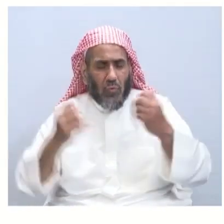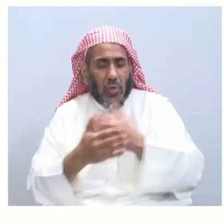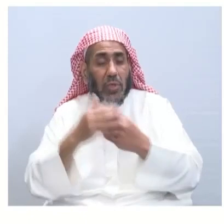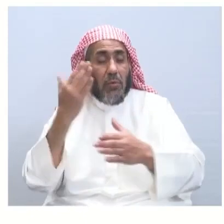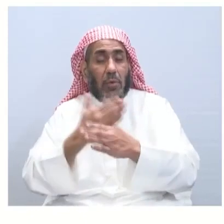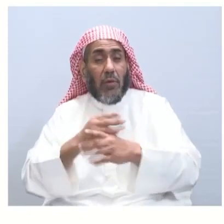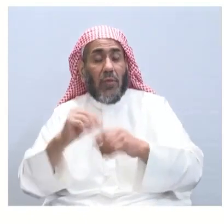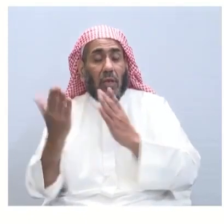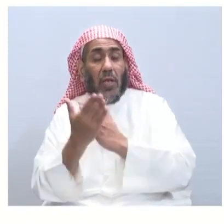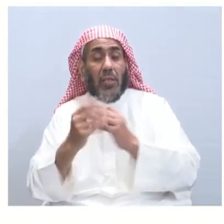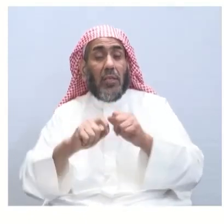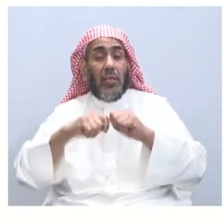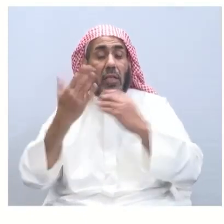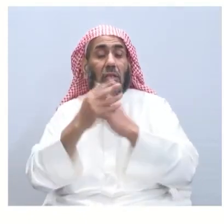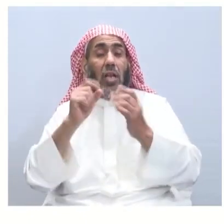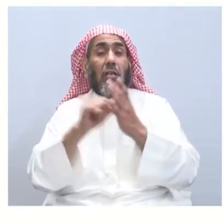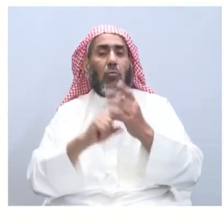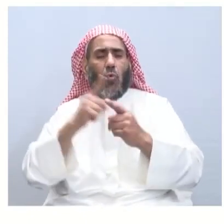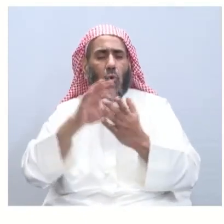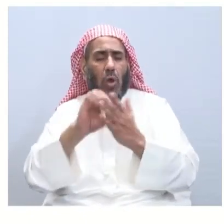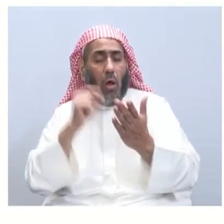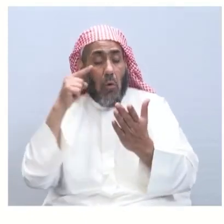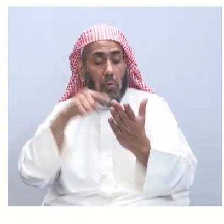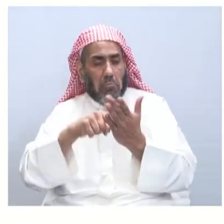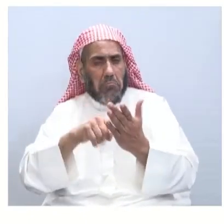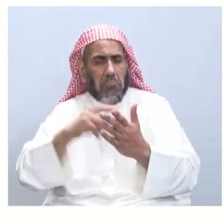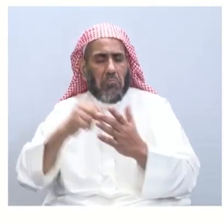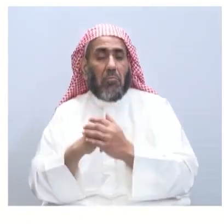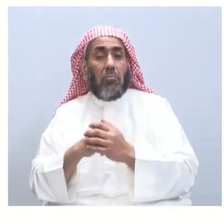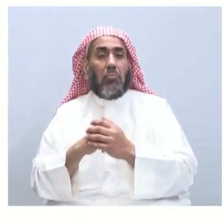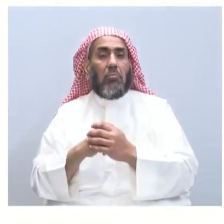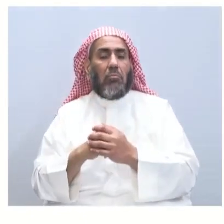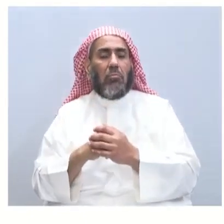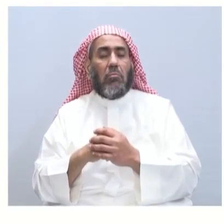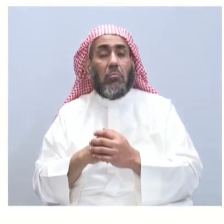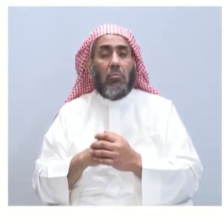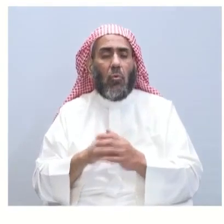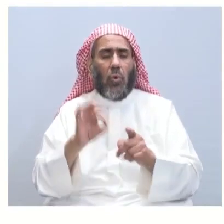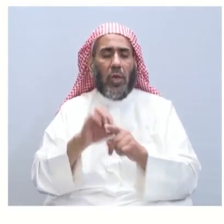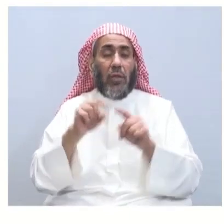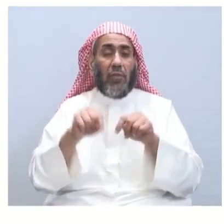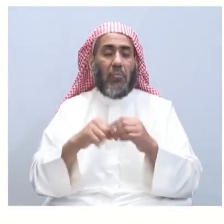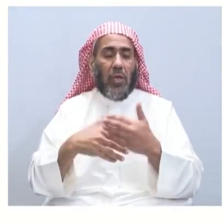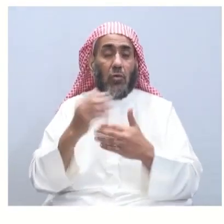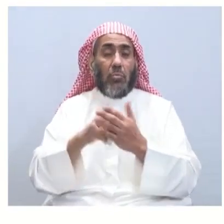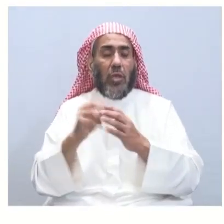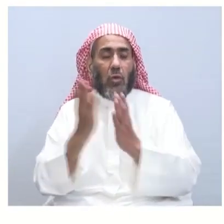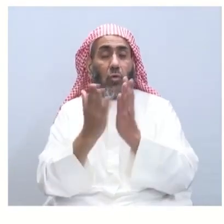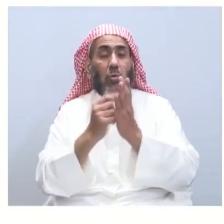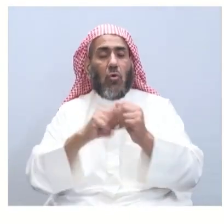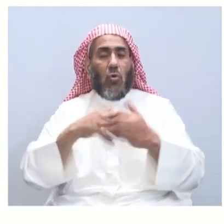سببا في قراءه الانتاج الادبي كل يقرا الانتاج الاخر وهنا انتاج ادبي والنقدي فيما يصدر من الكتب